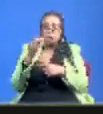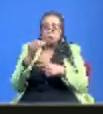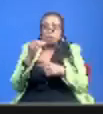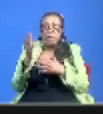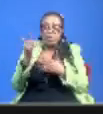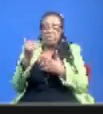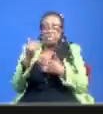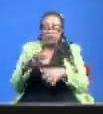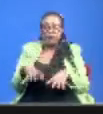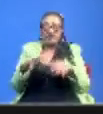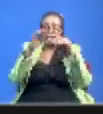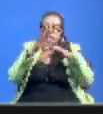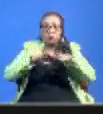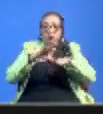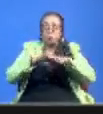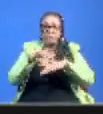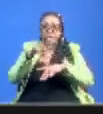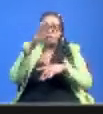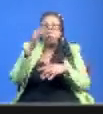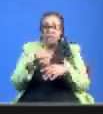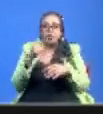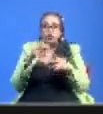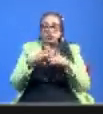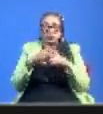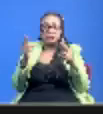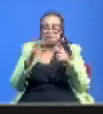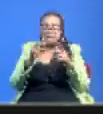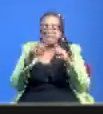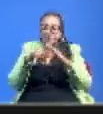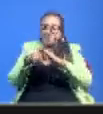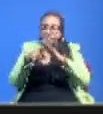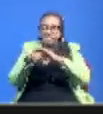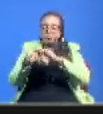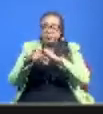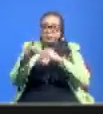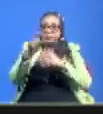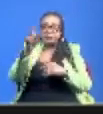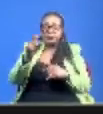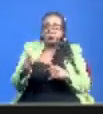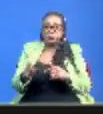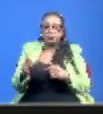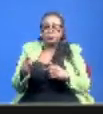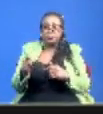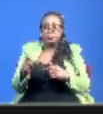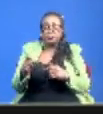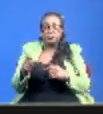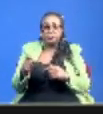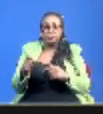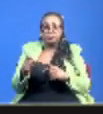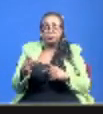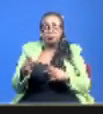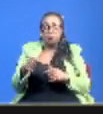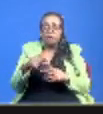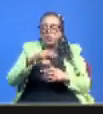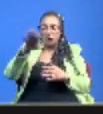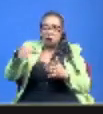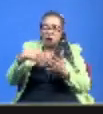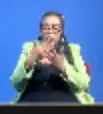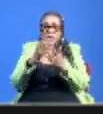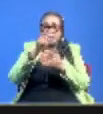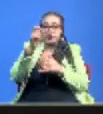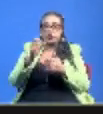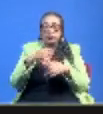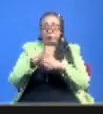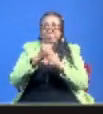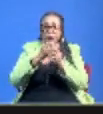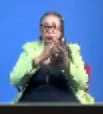talent nzuri. So that's why ndo tumeanza kutembea kwa kila region. So tumeanza na hii region ya Mombasa. Tutatembea region zote mpaka tumake sure